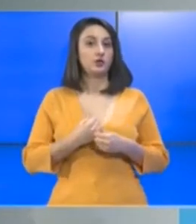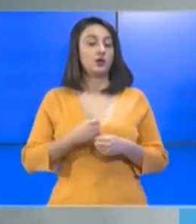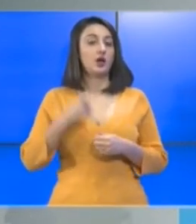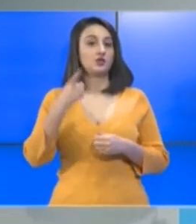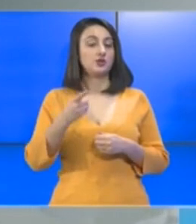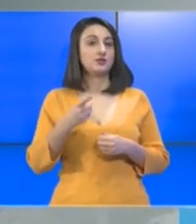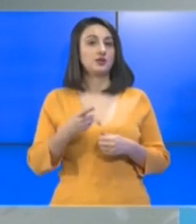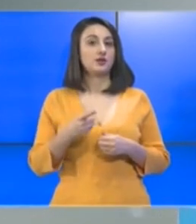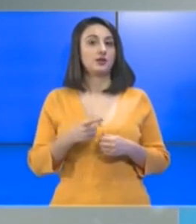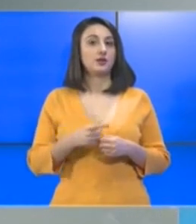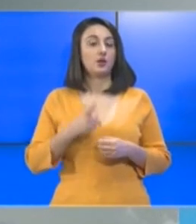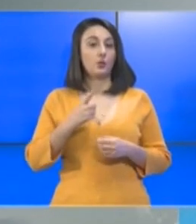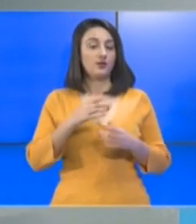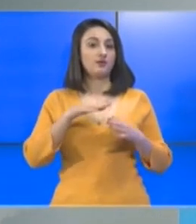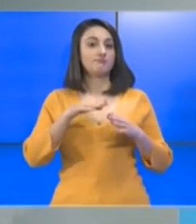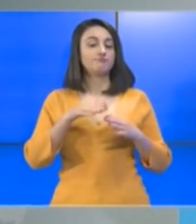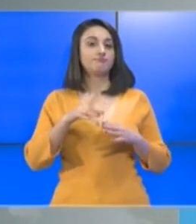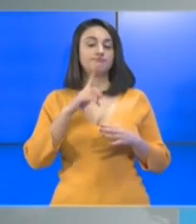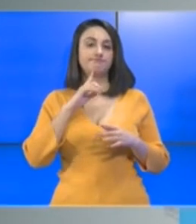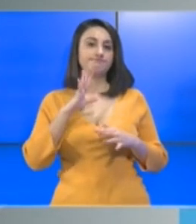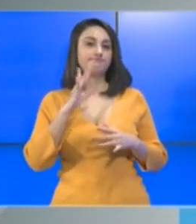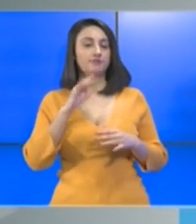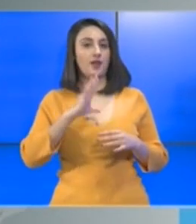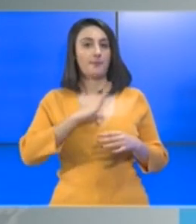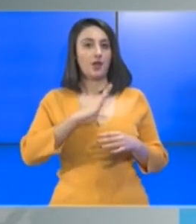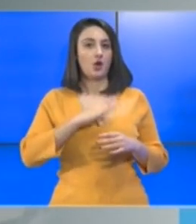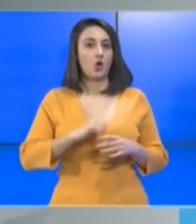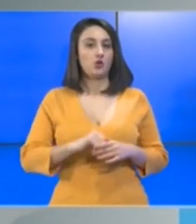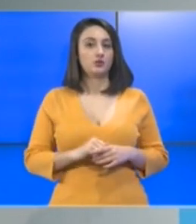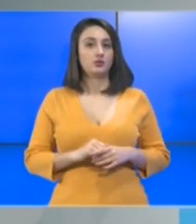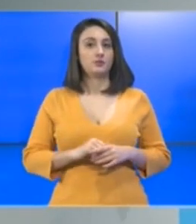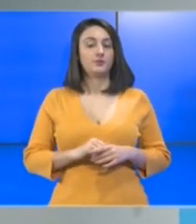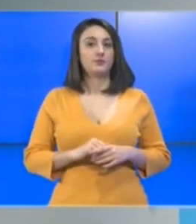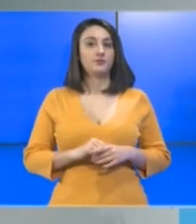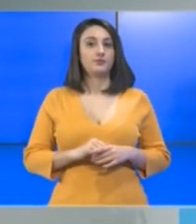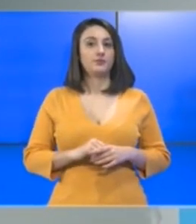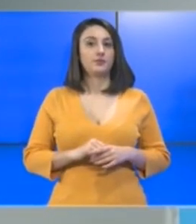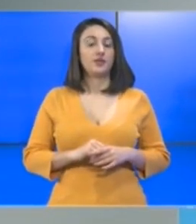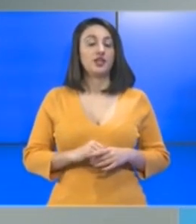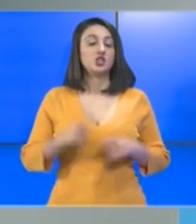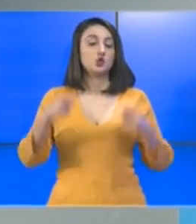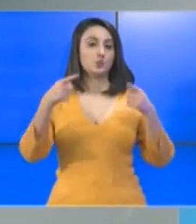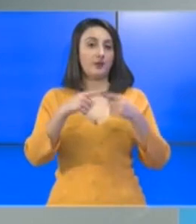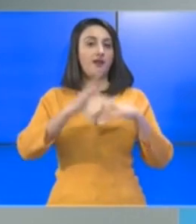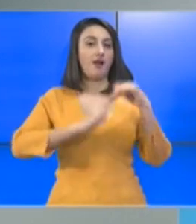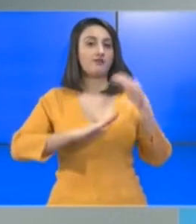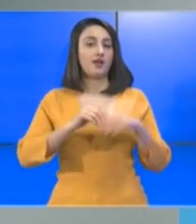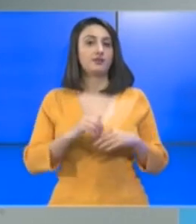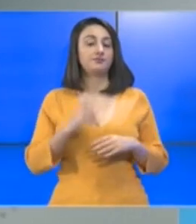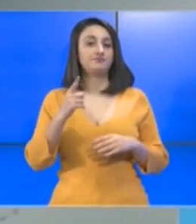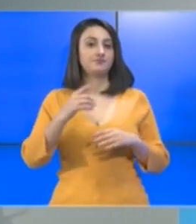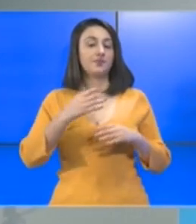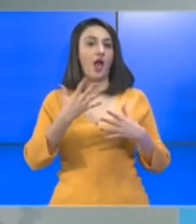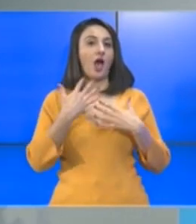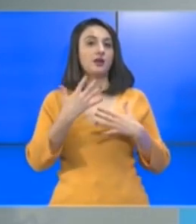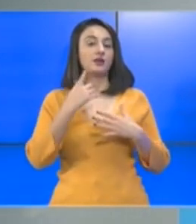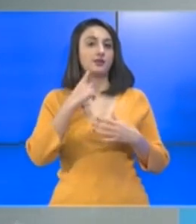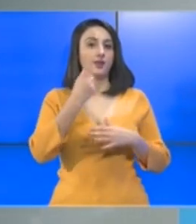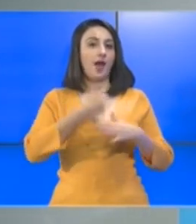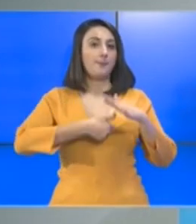aceste emisii într-un grad îngrijorător de poluare. Domnule Trifu, subiectul calității precare a aerului